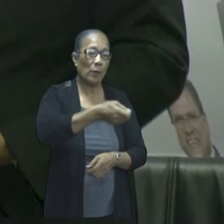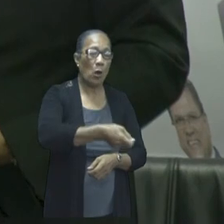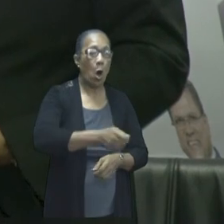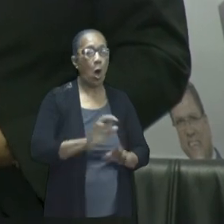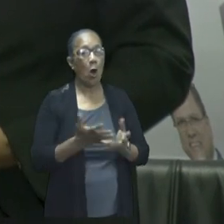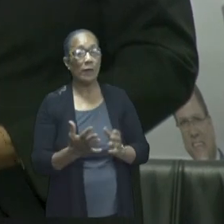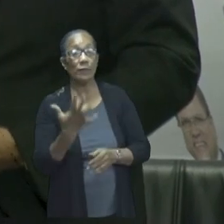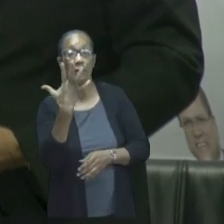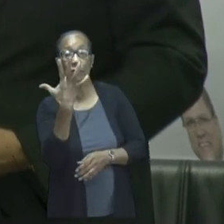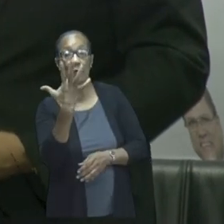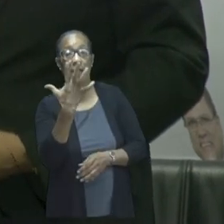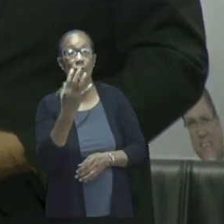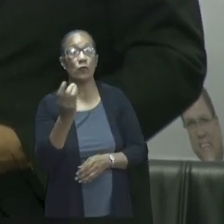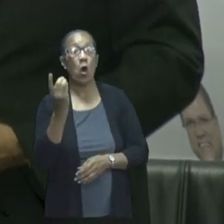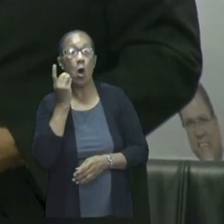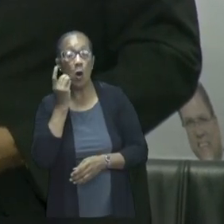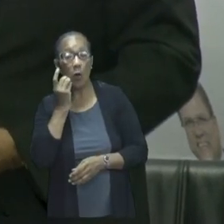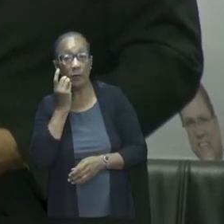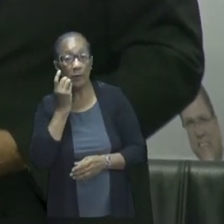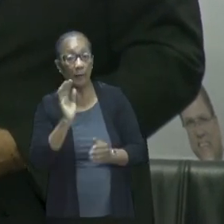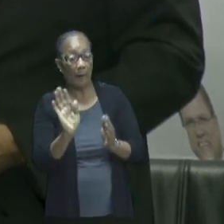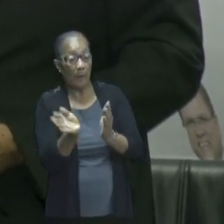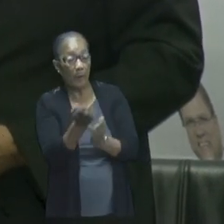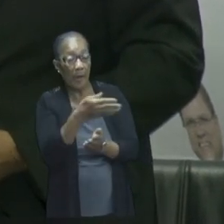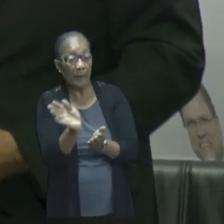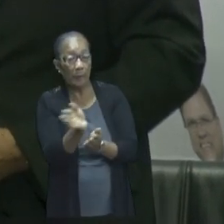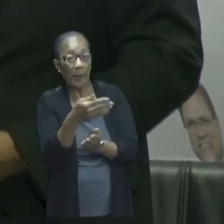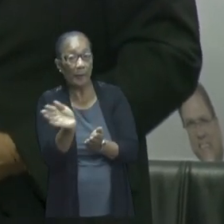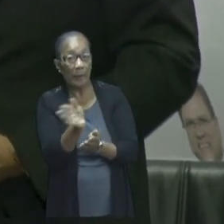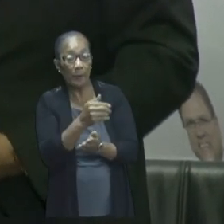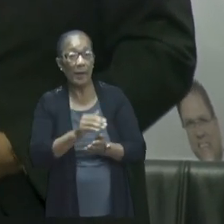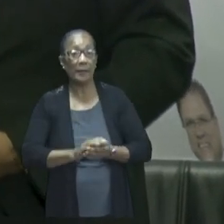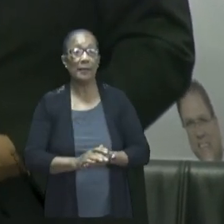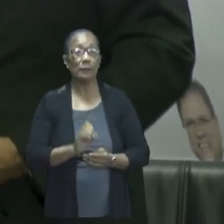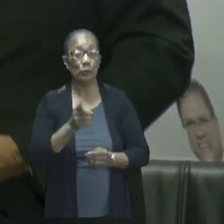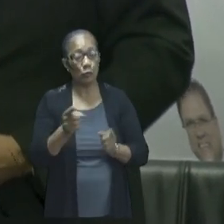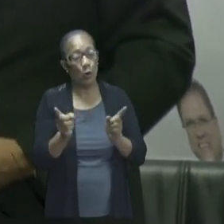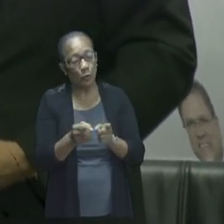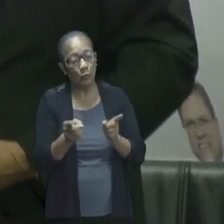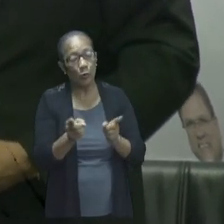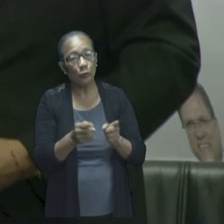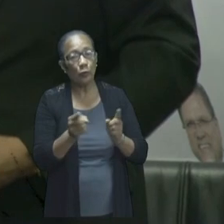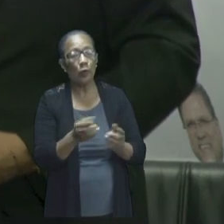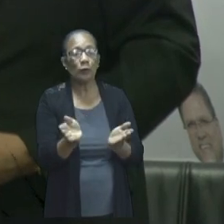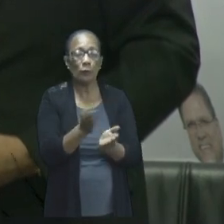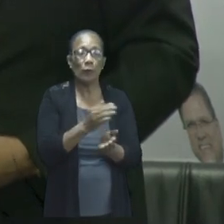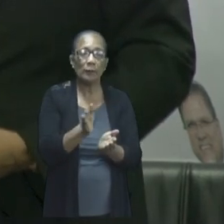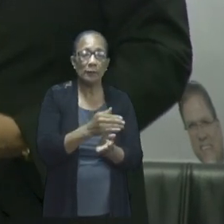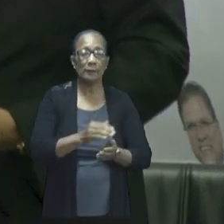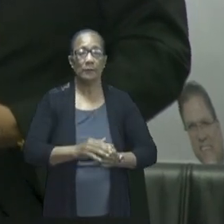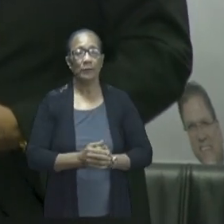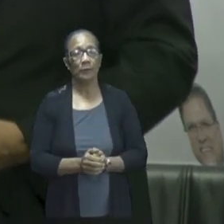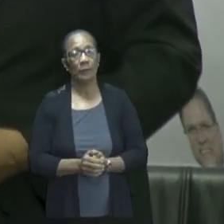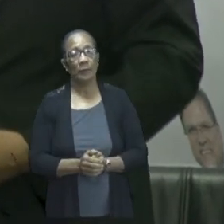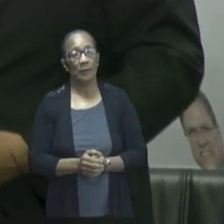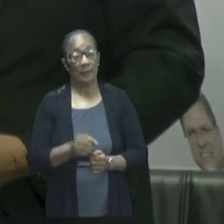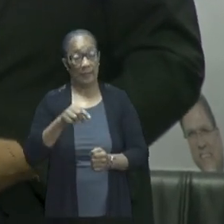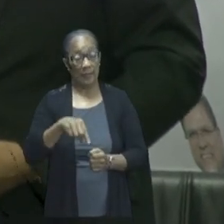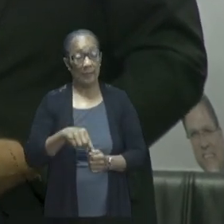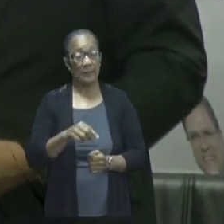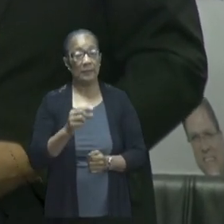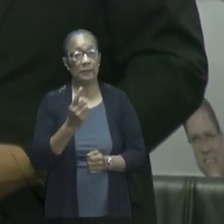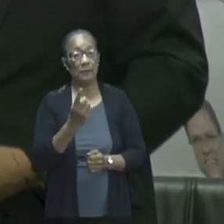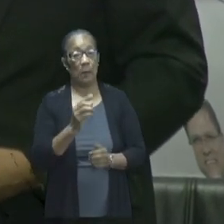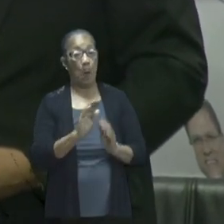met turken kregen de minister de op jaar korter maken korter maken en korter maken dat we zeggen dit is maar